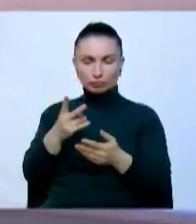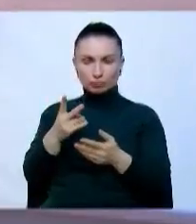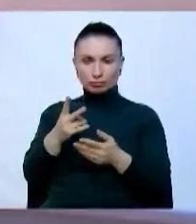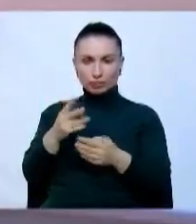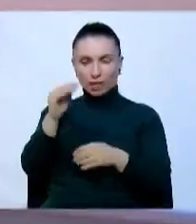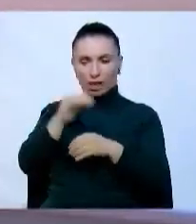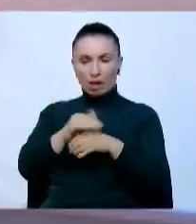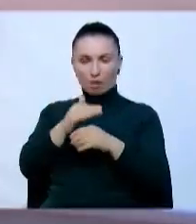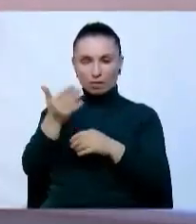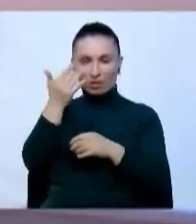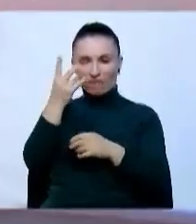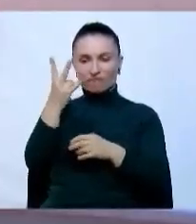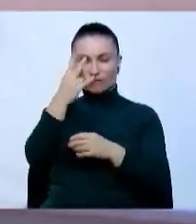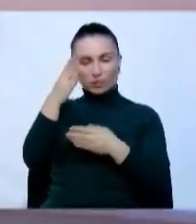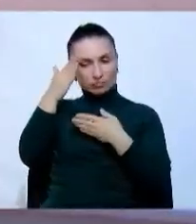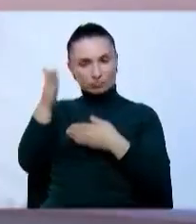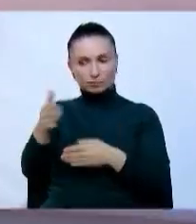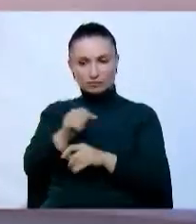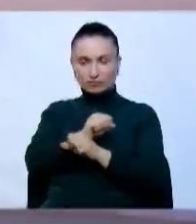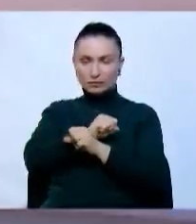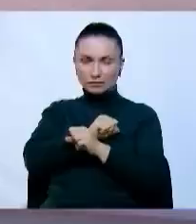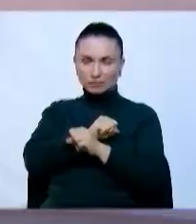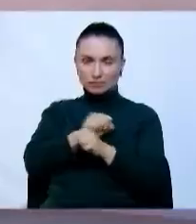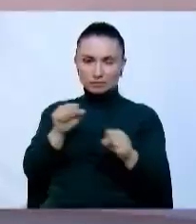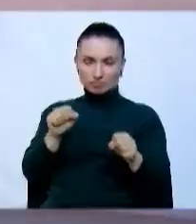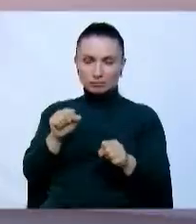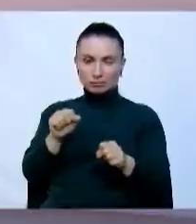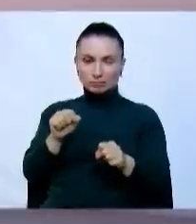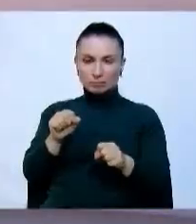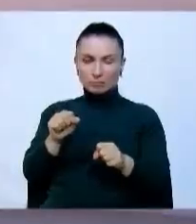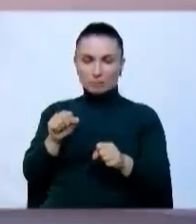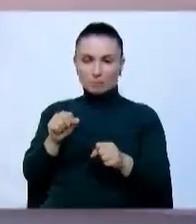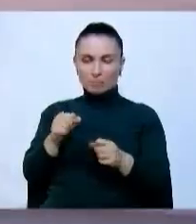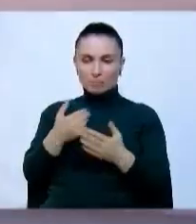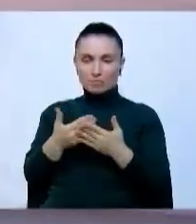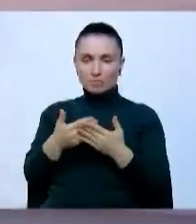ლინზები ღამე დაიტოვოს ადამიანმა. და მაქვს ლაპარაკი